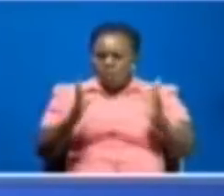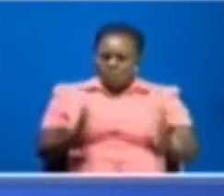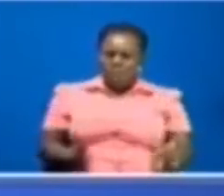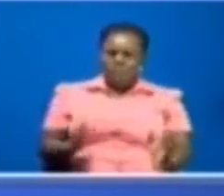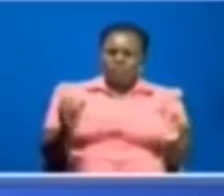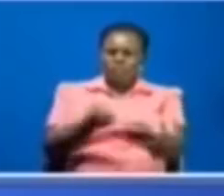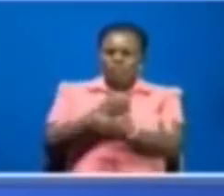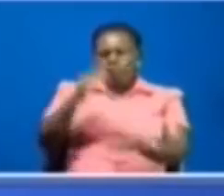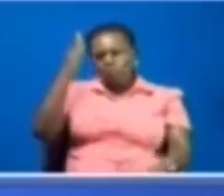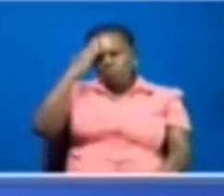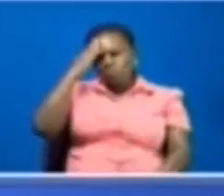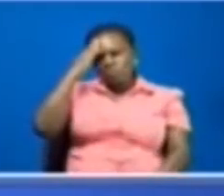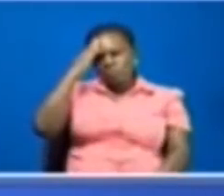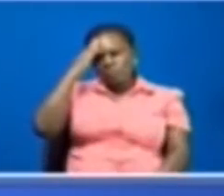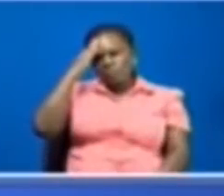nitajua.